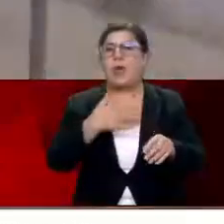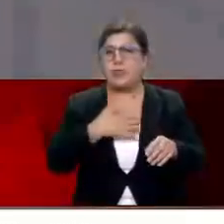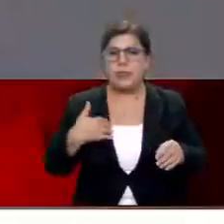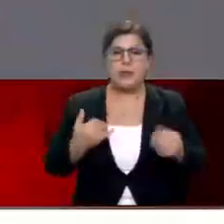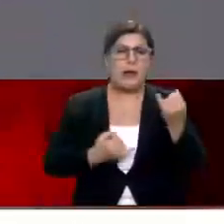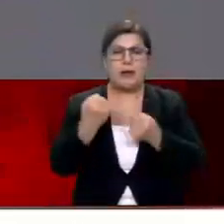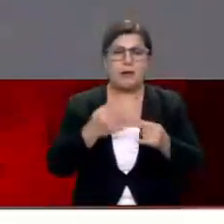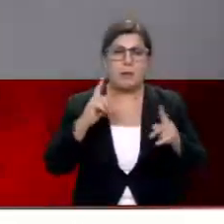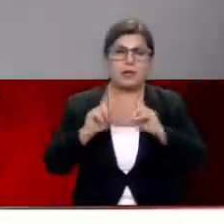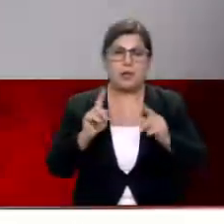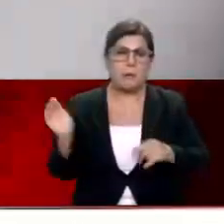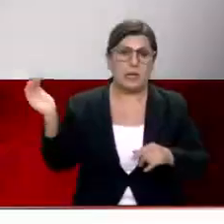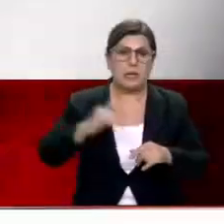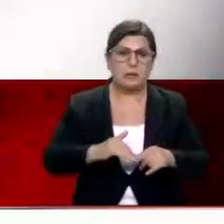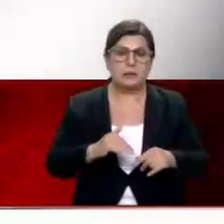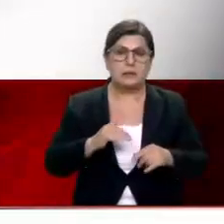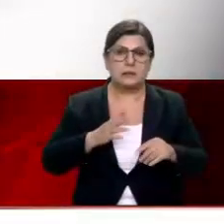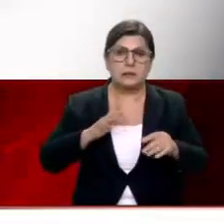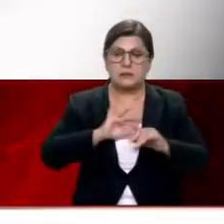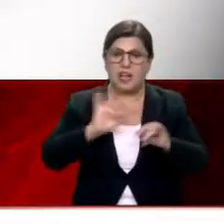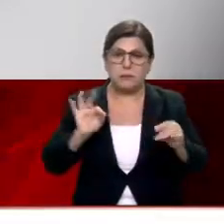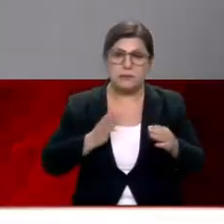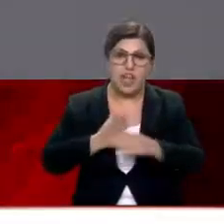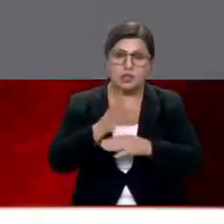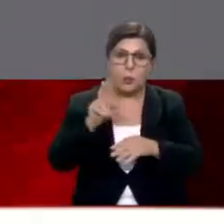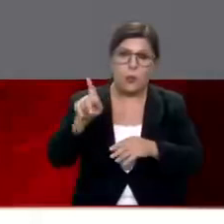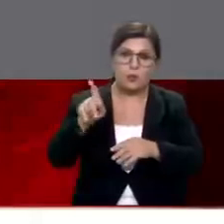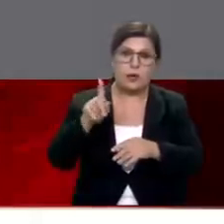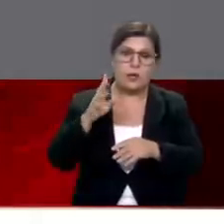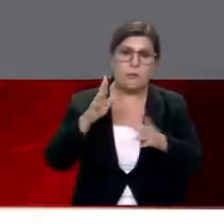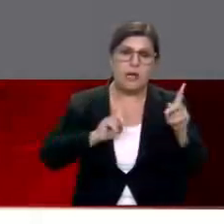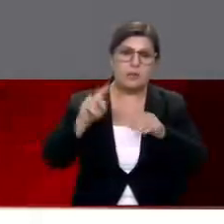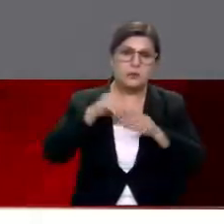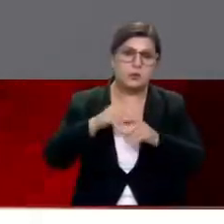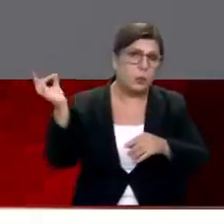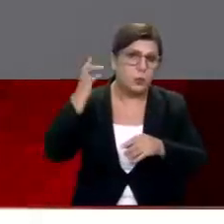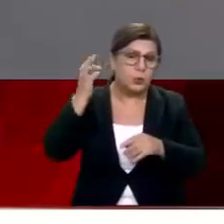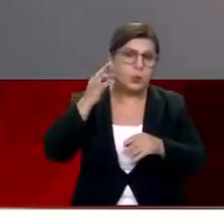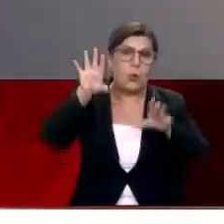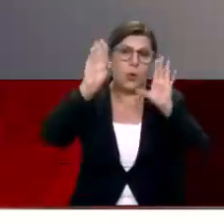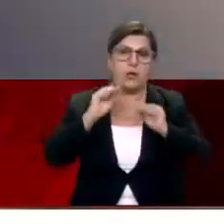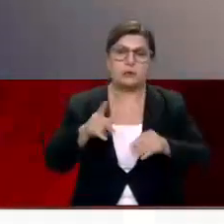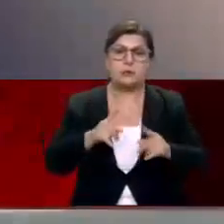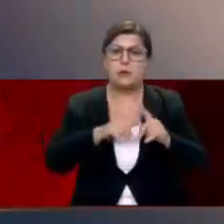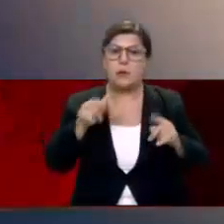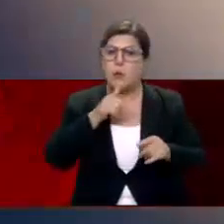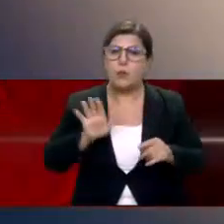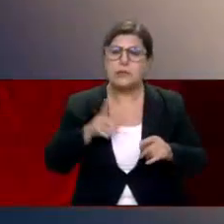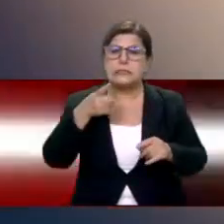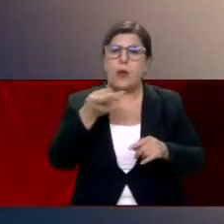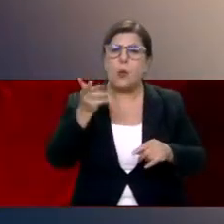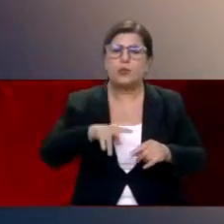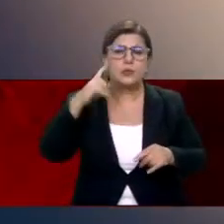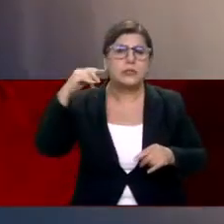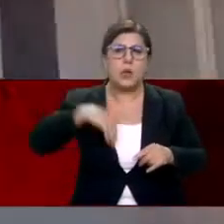katıldı ve acı gerçekle ilk kez orada yüz yüze geldi anne n s o güne kadar oğlunun silahla